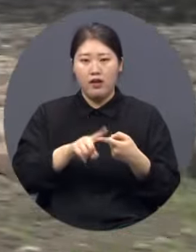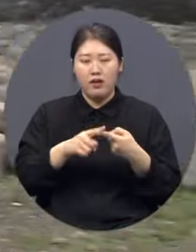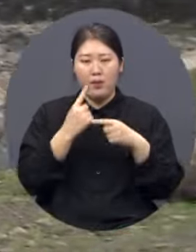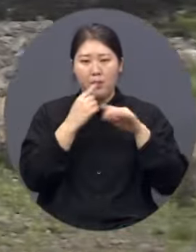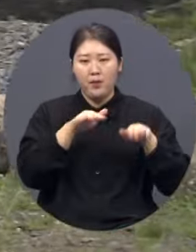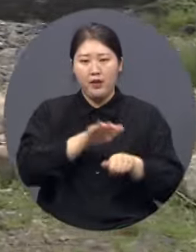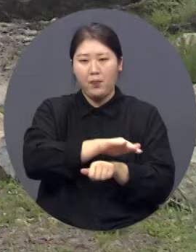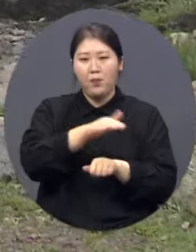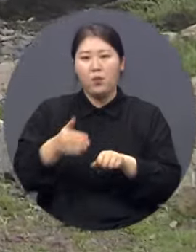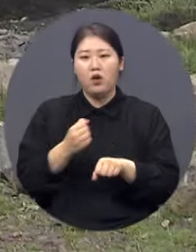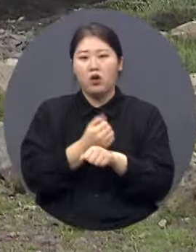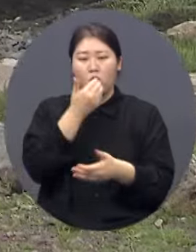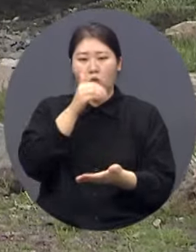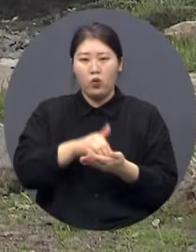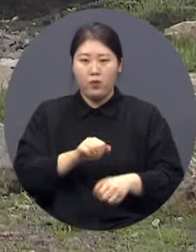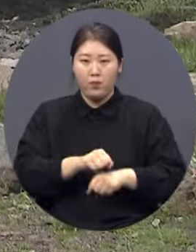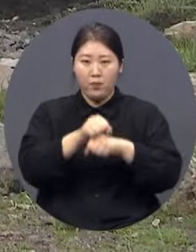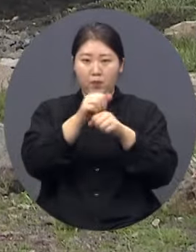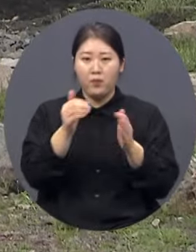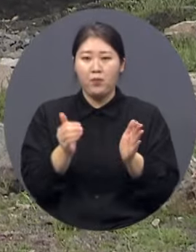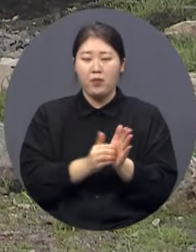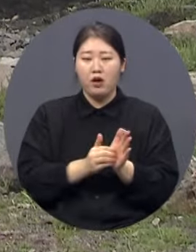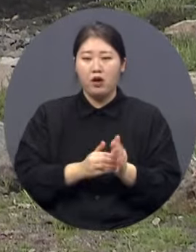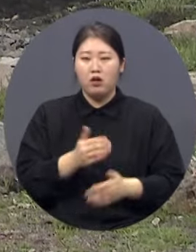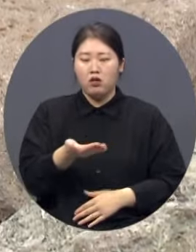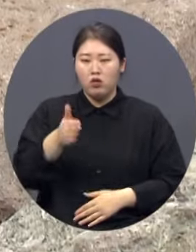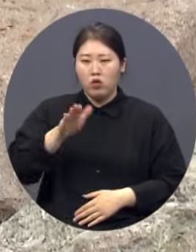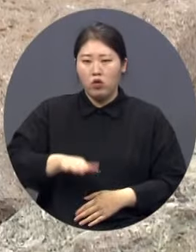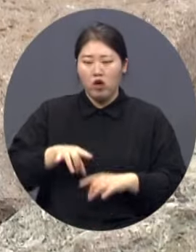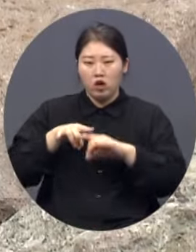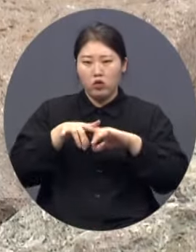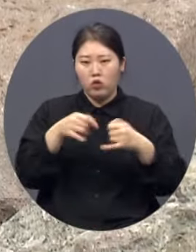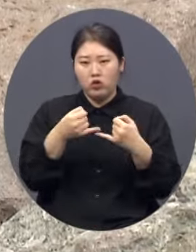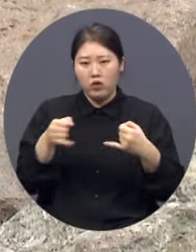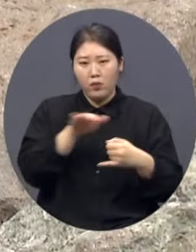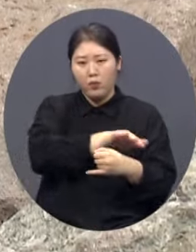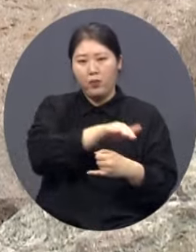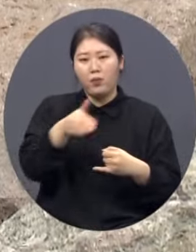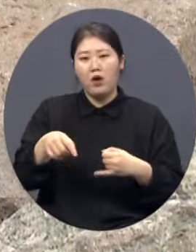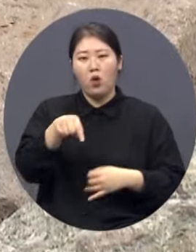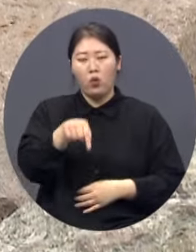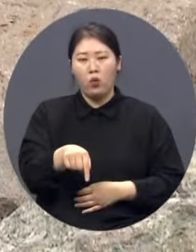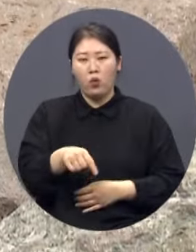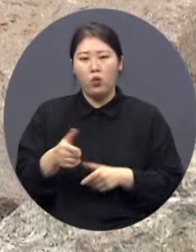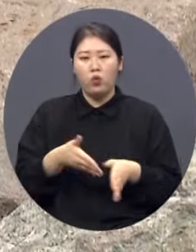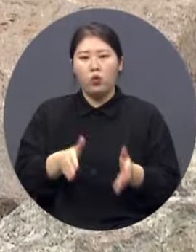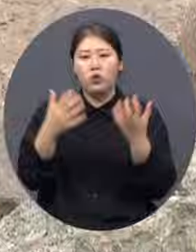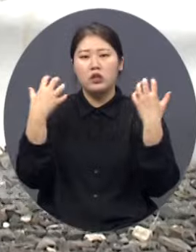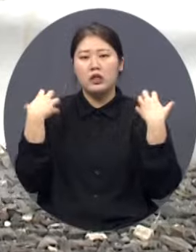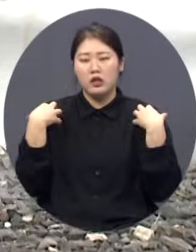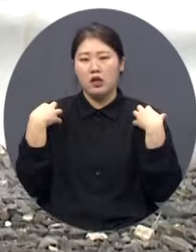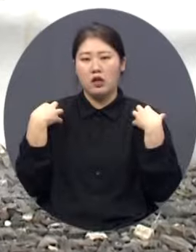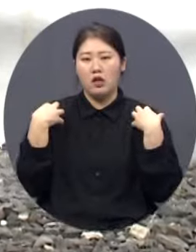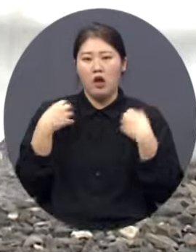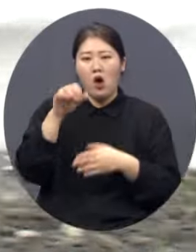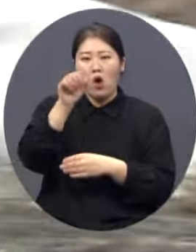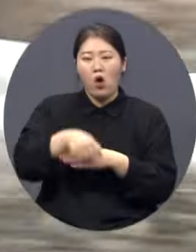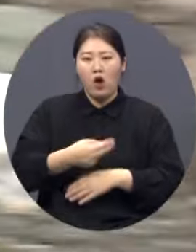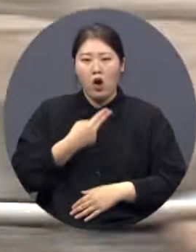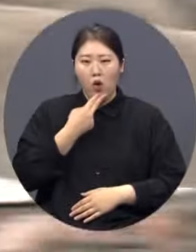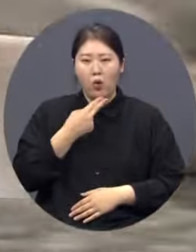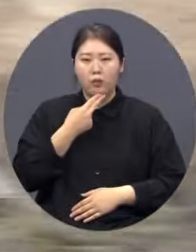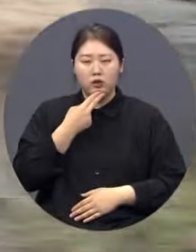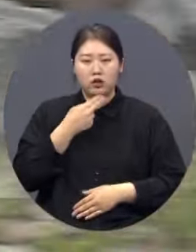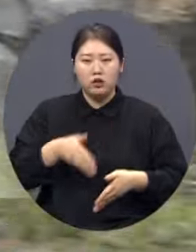돌을 쌓아두었습니다 그런데 전선을 묻은 해안은 도지사의 허가 없이 인공 구조물을 설치할 수